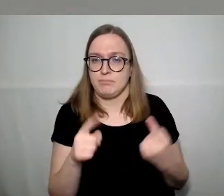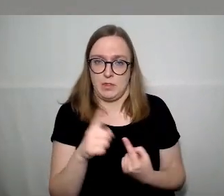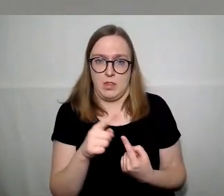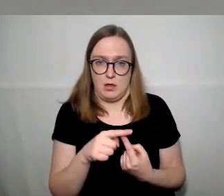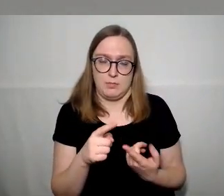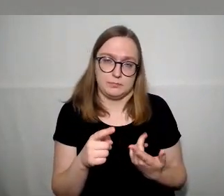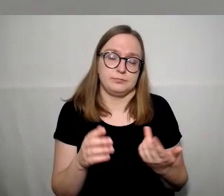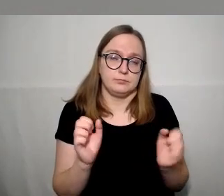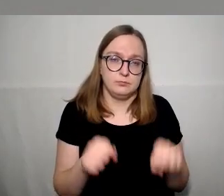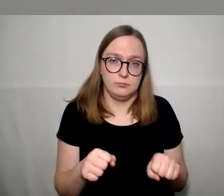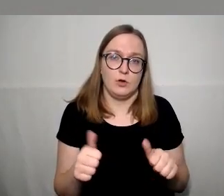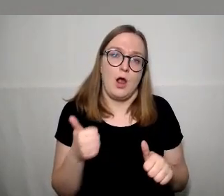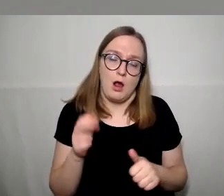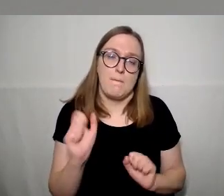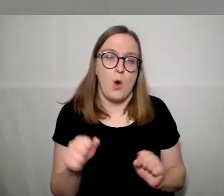turėti